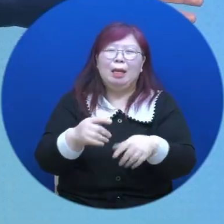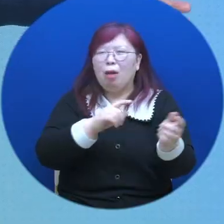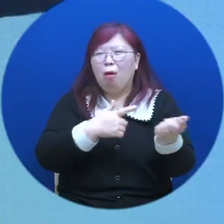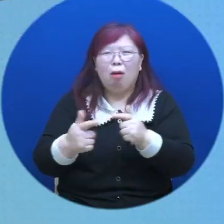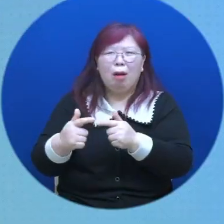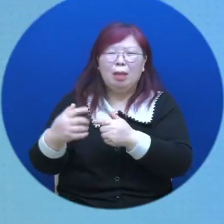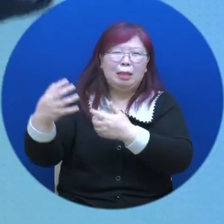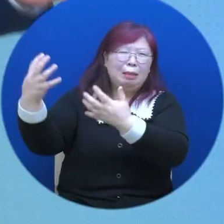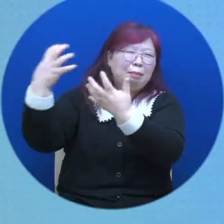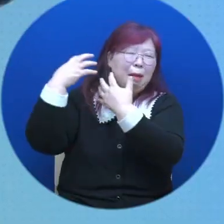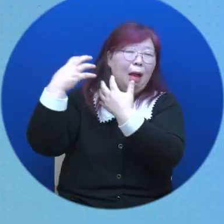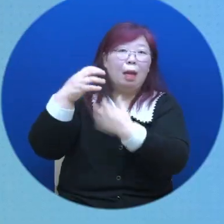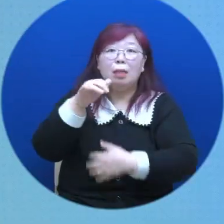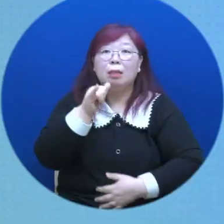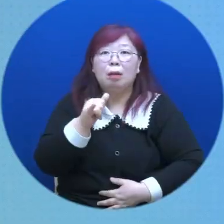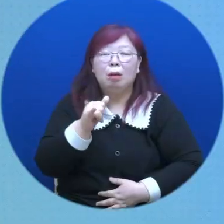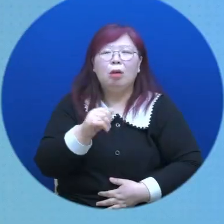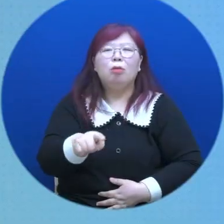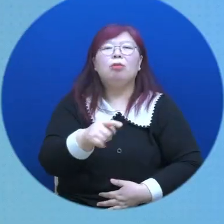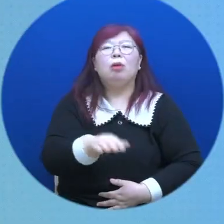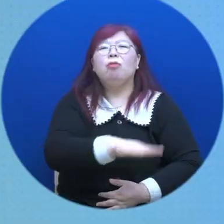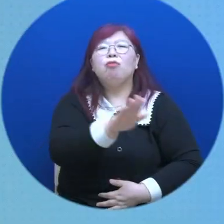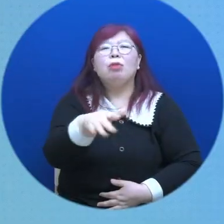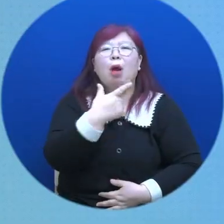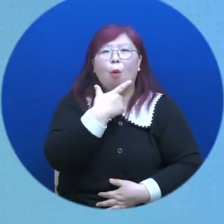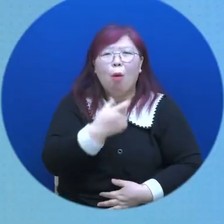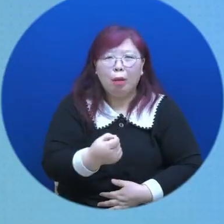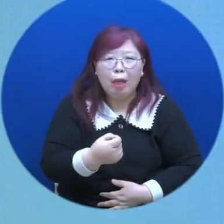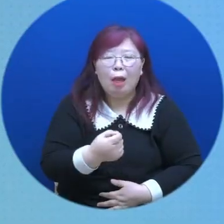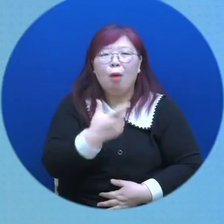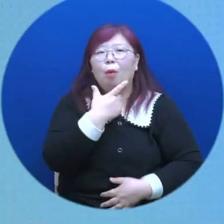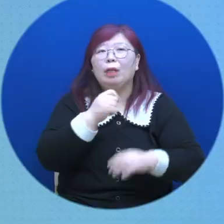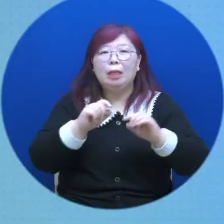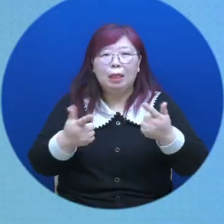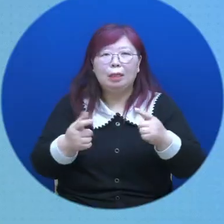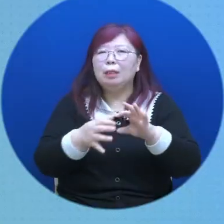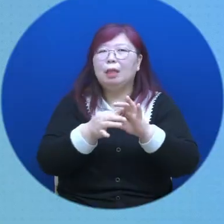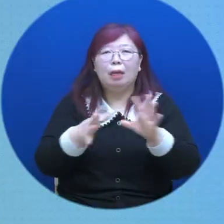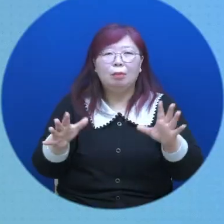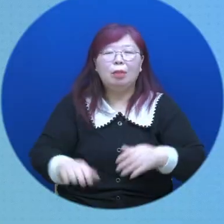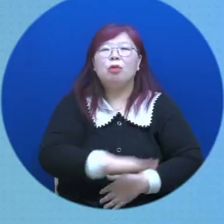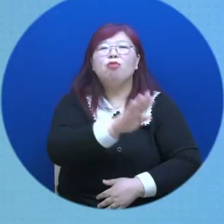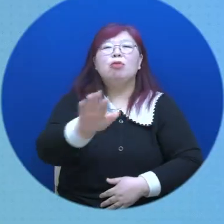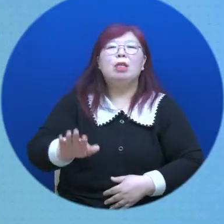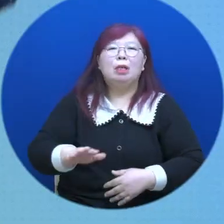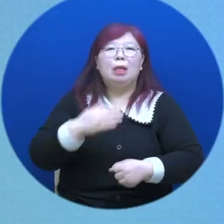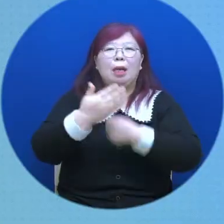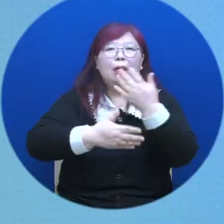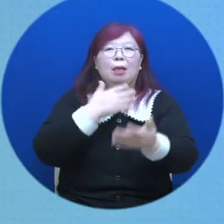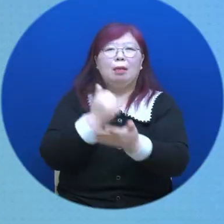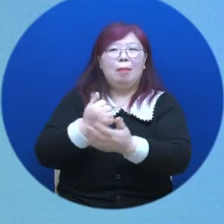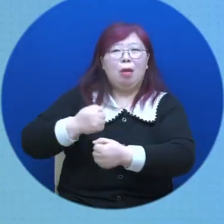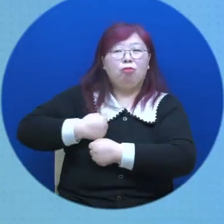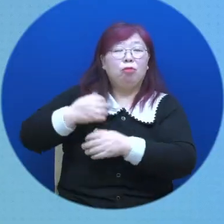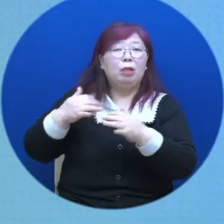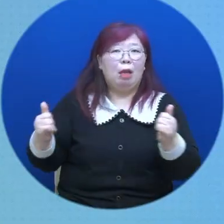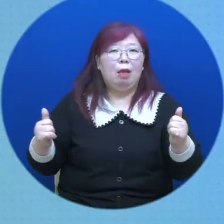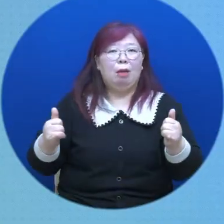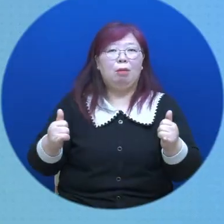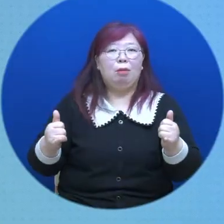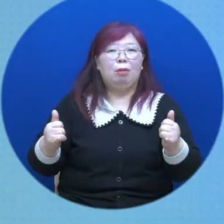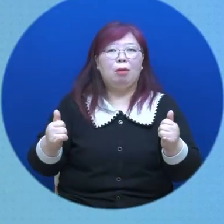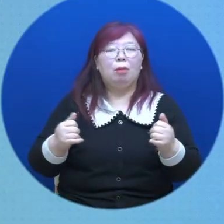우리는 우리가 원하든 원치 않든 군사로 살아가고 있습니다. 우리는